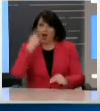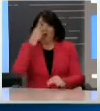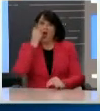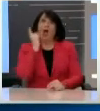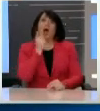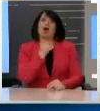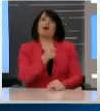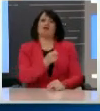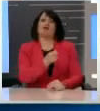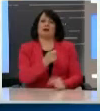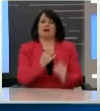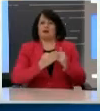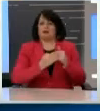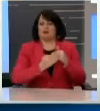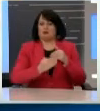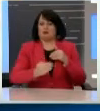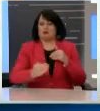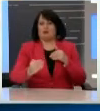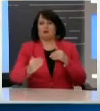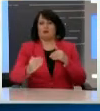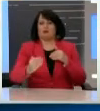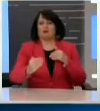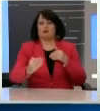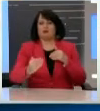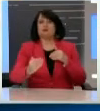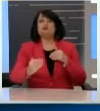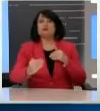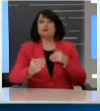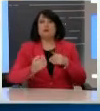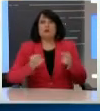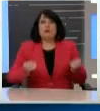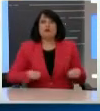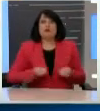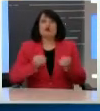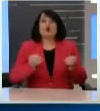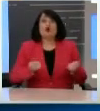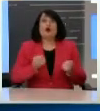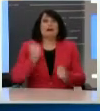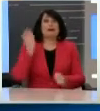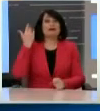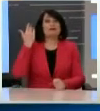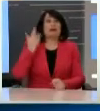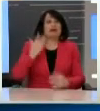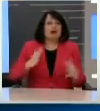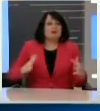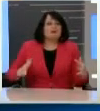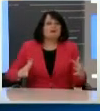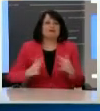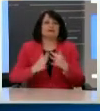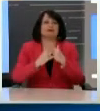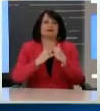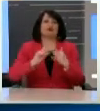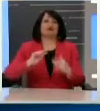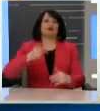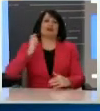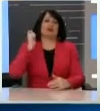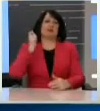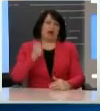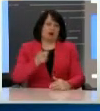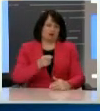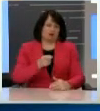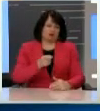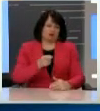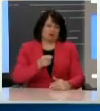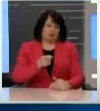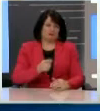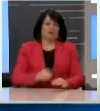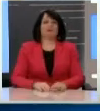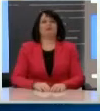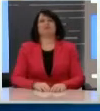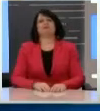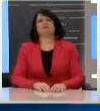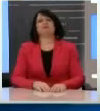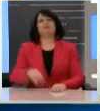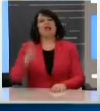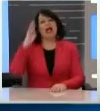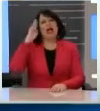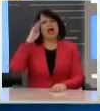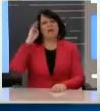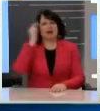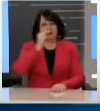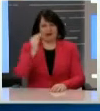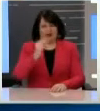ολόκληρη περίοδο που τα είχατε χρησιμοποιήσει για να πολεμήσετε τους αντιπάλους σας. Τώρα, ας πάμε στα αμερικάνικα.